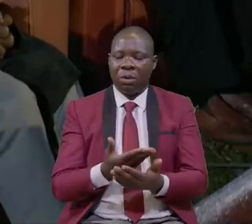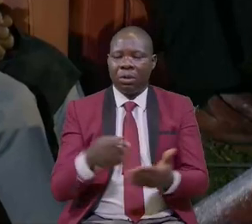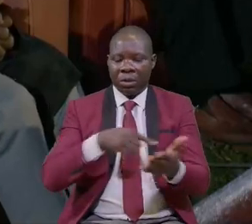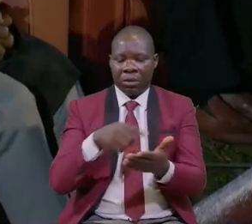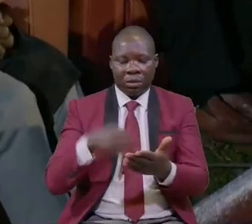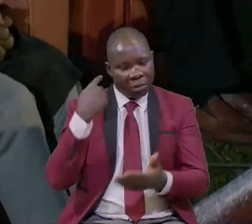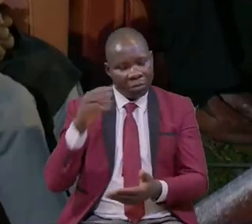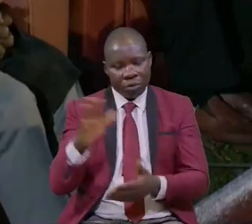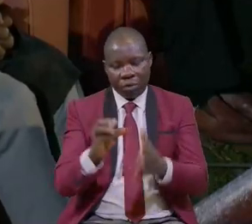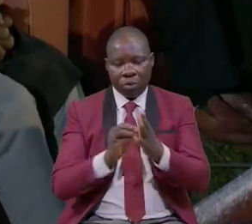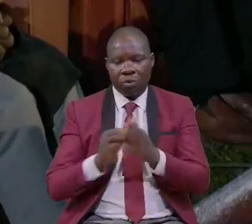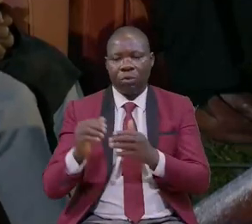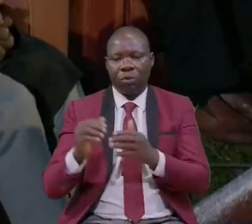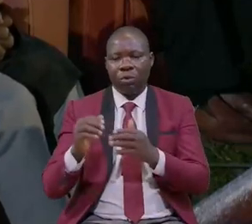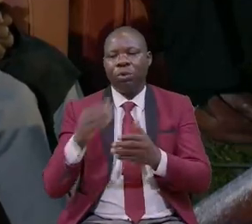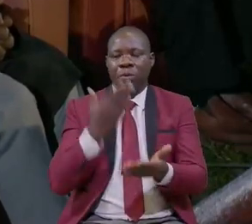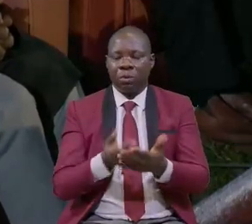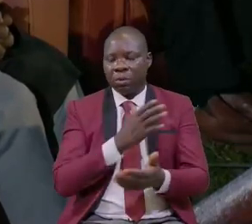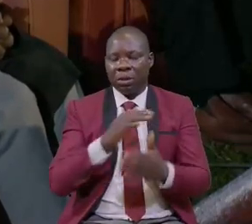WhatsApp una